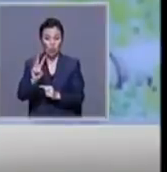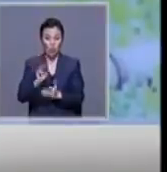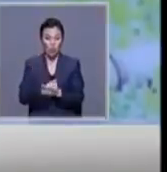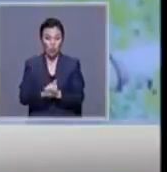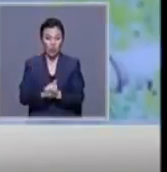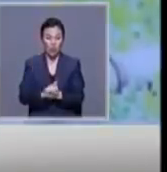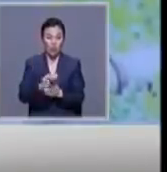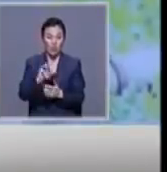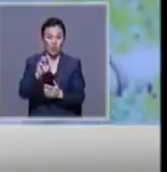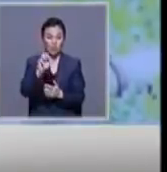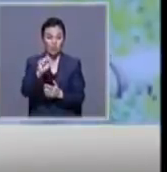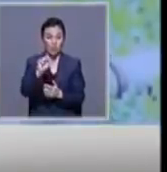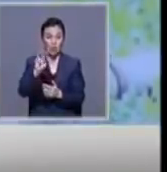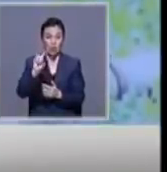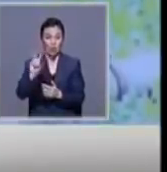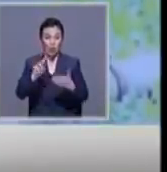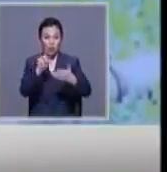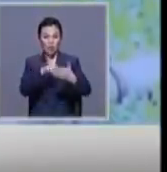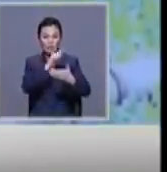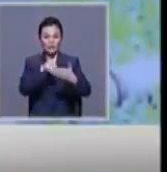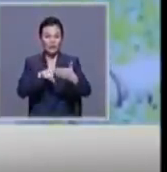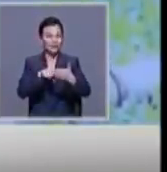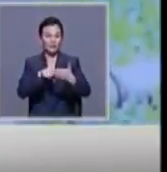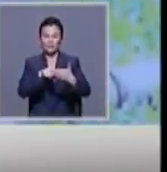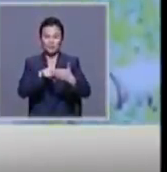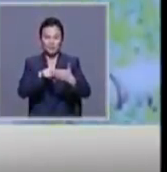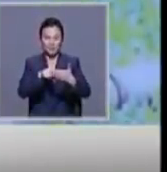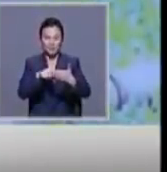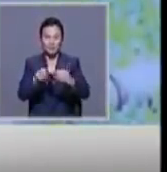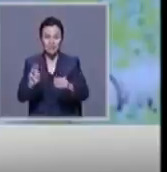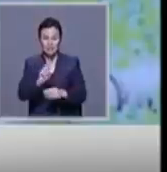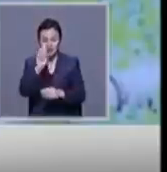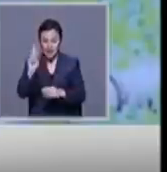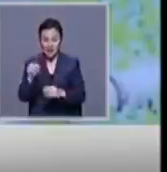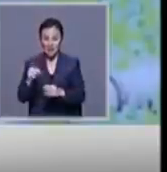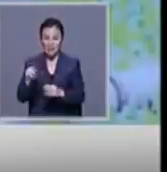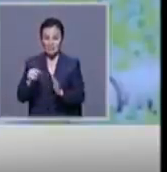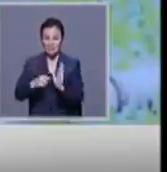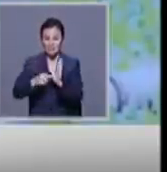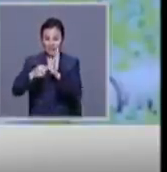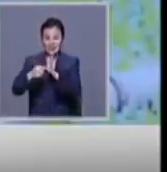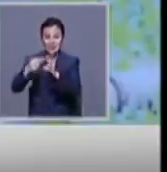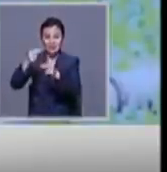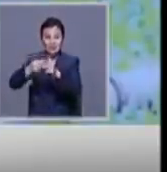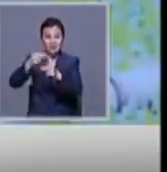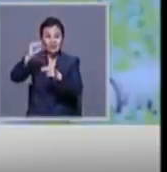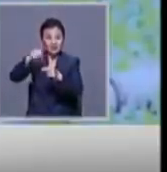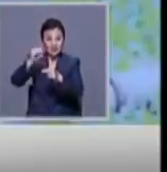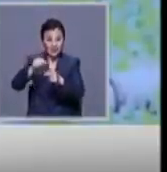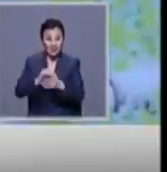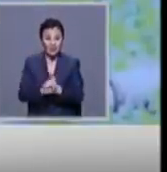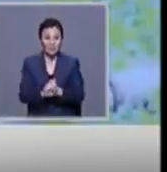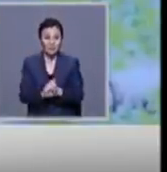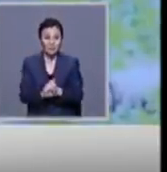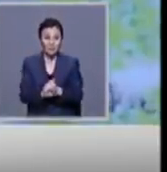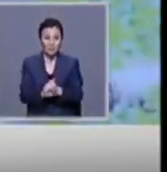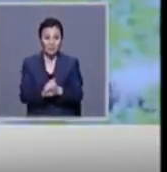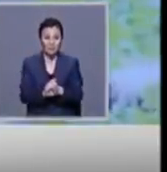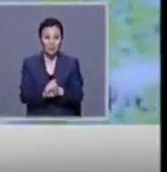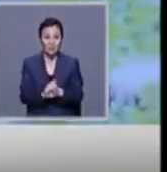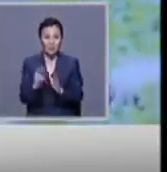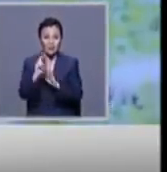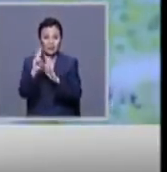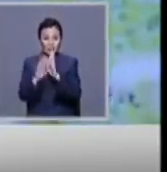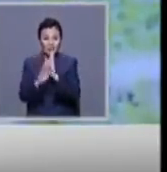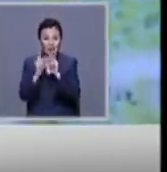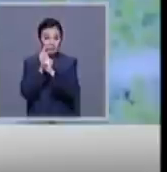การได้มาซึ่งสว.เขาไม่ได้เลือกตั้งใช่ไหมล่ะ ค่ะ เขาเป็นการสรรหาใช่ไหมฮะแล้วก็เขาเพิ่งออกระเบียบมาซึ่งระเบียบเนี่ยมันก็เป็นไปตาม